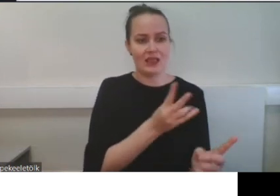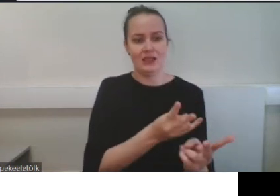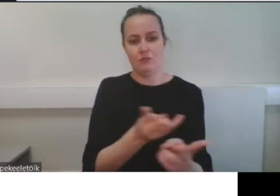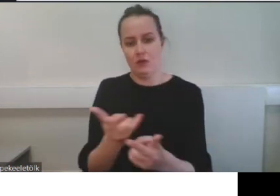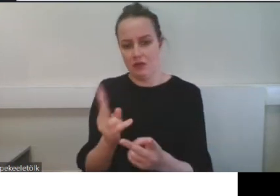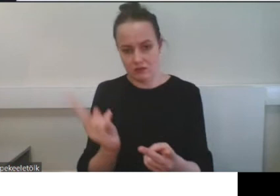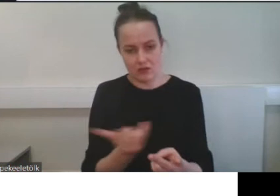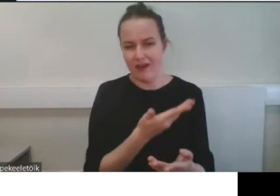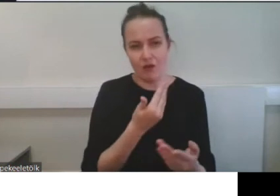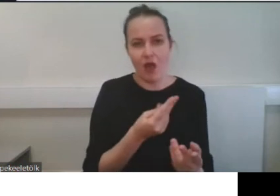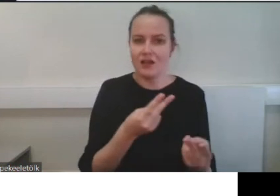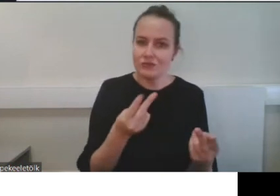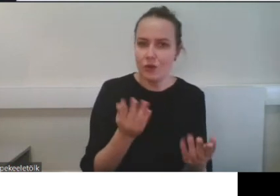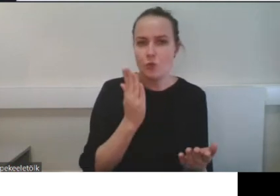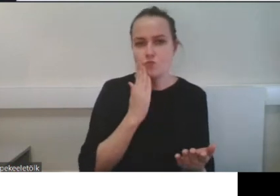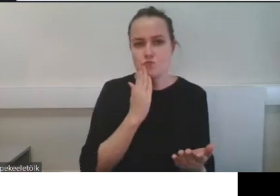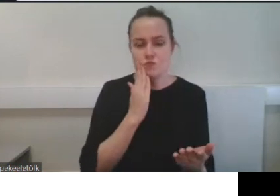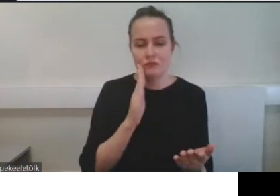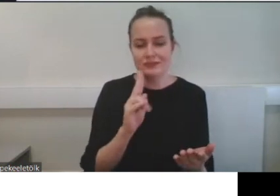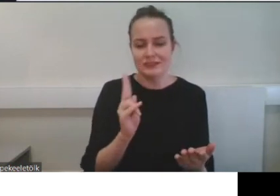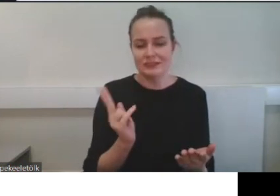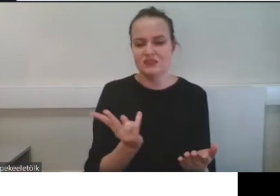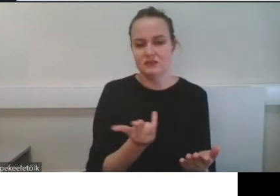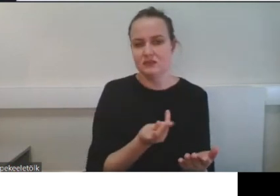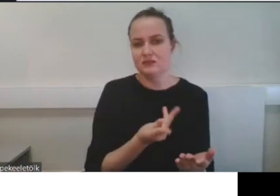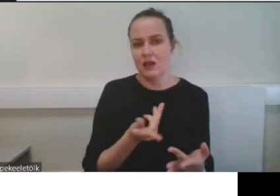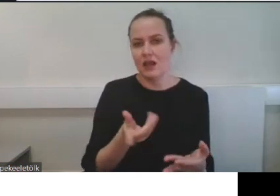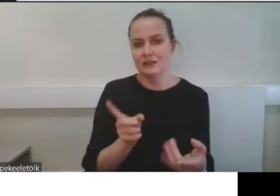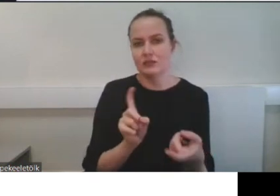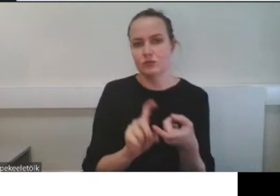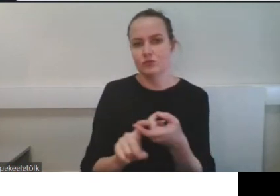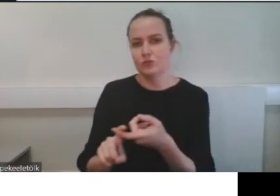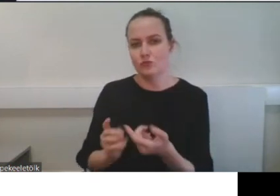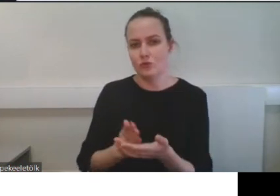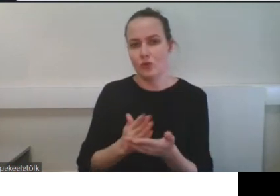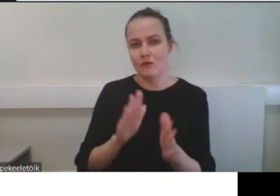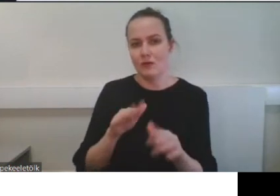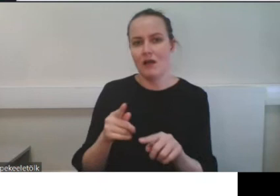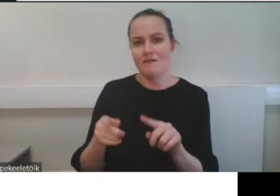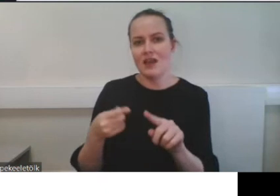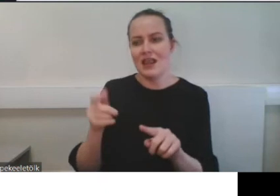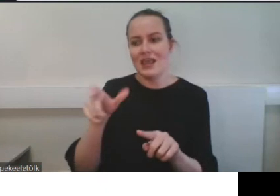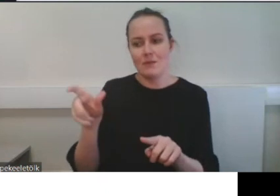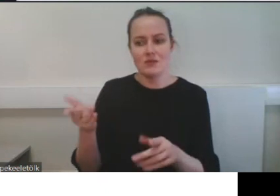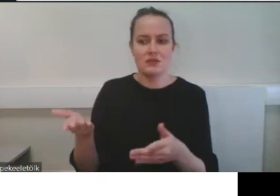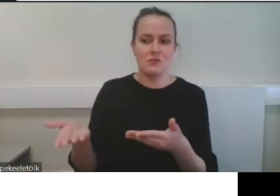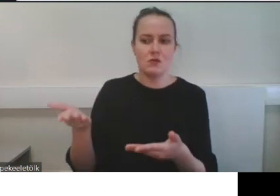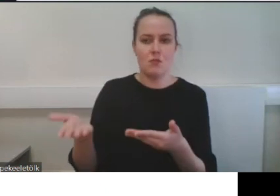kes samamoodi prognoosivad, et võivad lähema 12 kuu jooksul vajada ööpäeva ringset üldhooldusteenust.